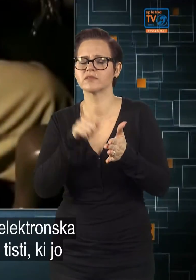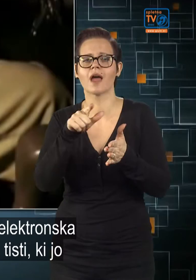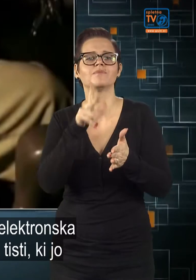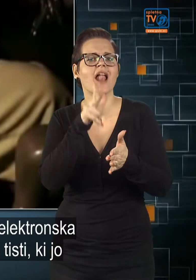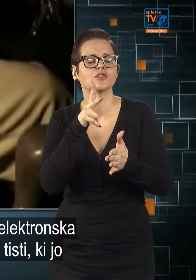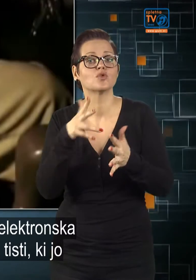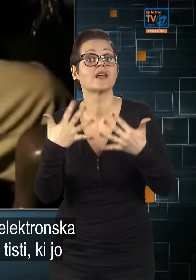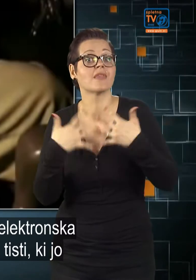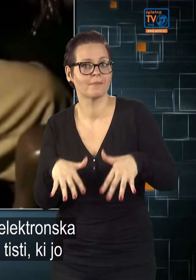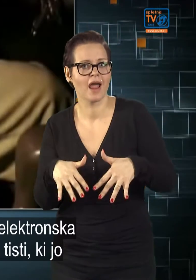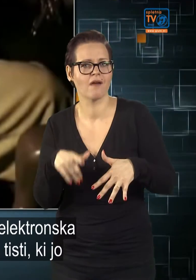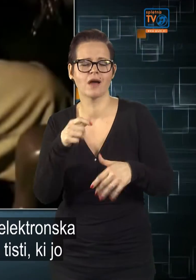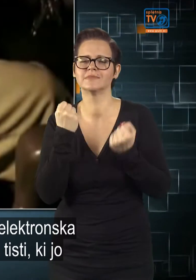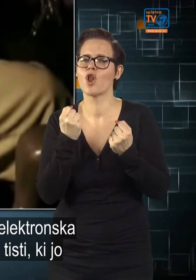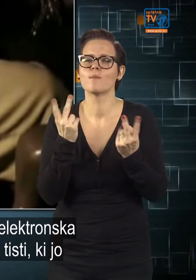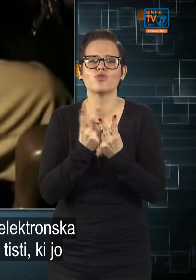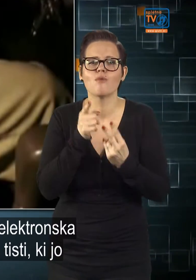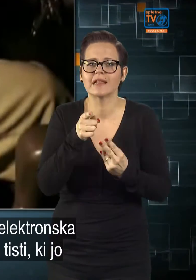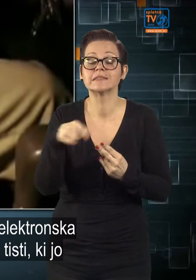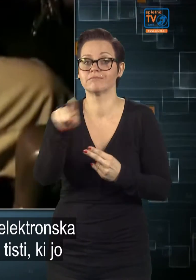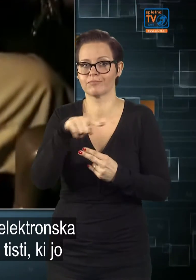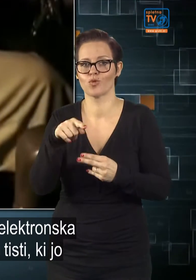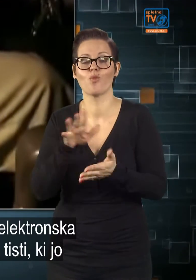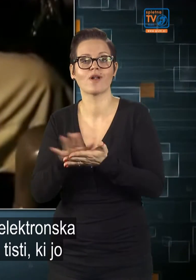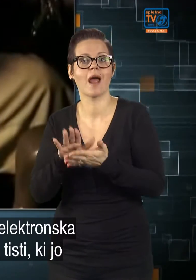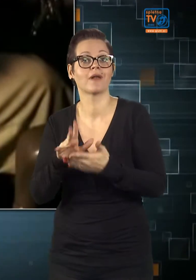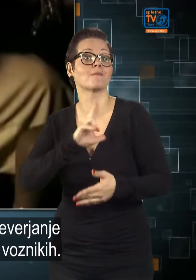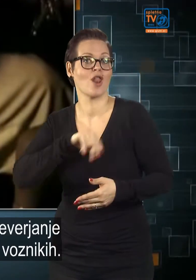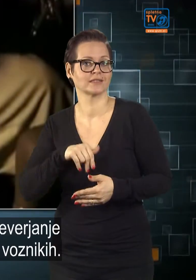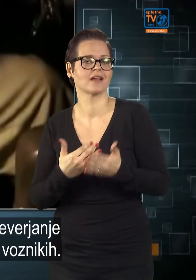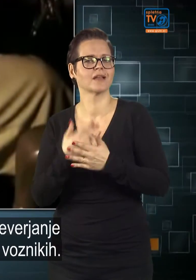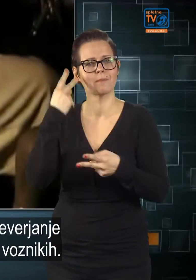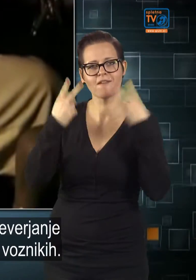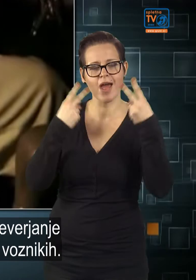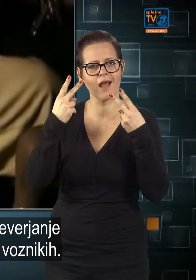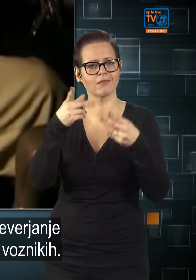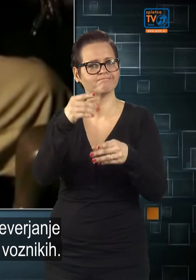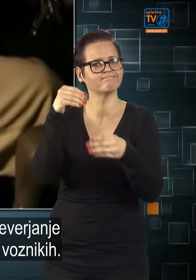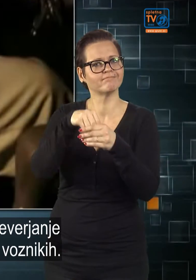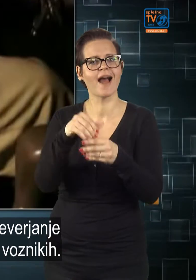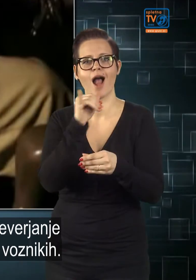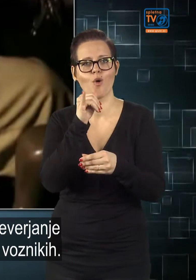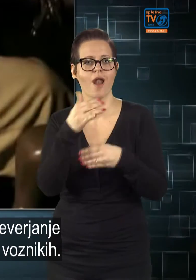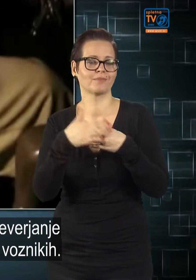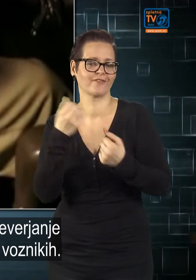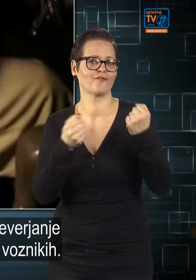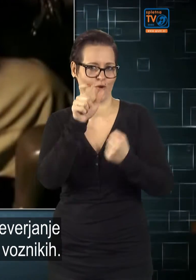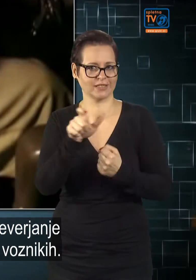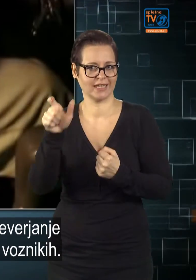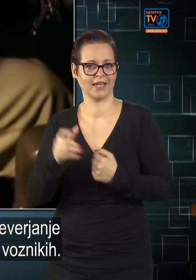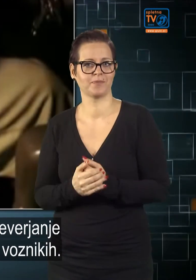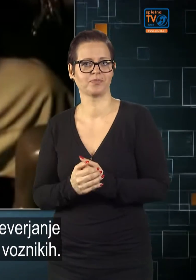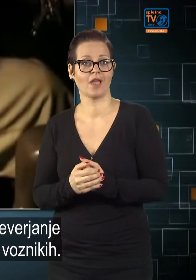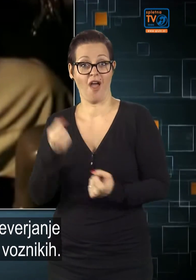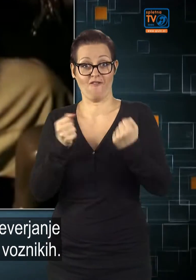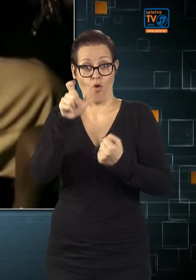Alkoholna ključavnica je elektronska naprava zelo podobna tisti, ki jo uporablja policija za preverjanje prisotnosti alkohola